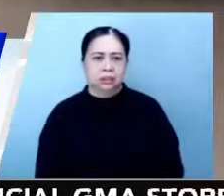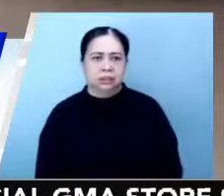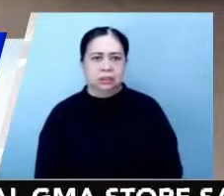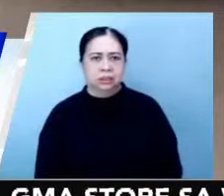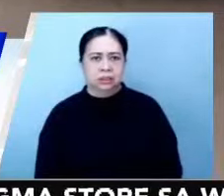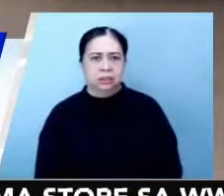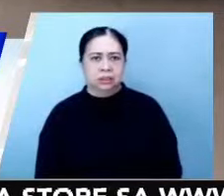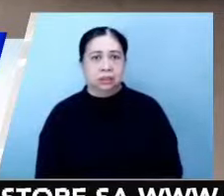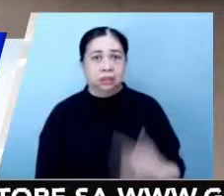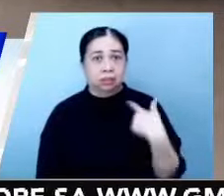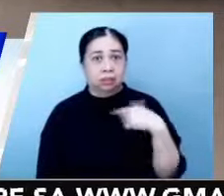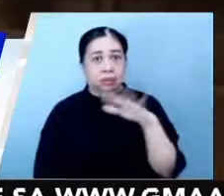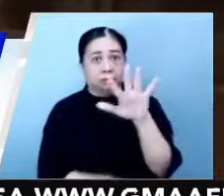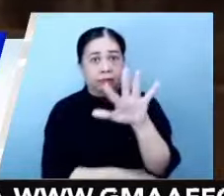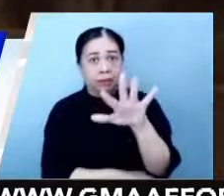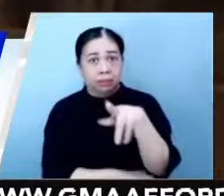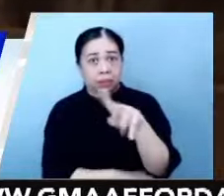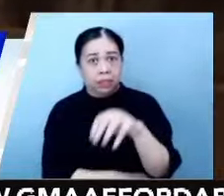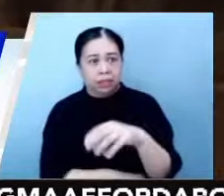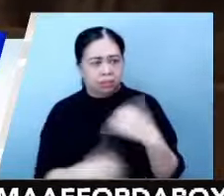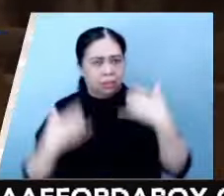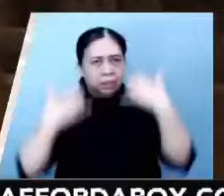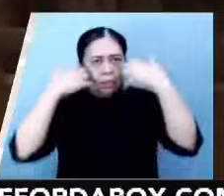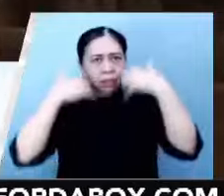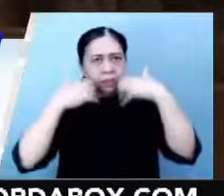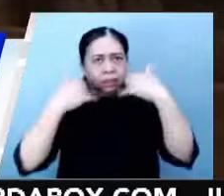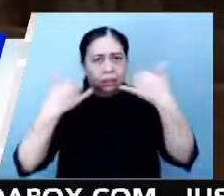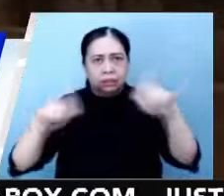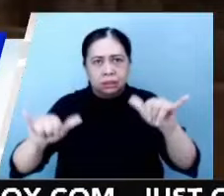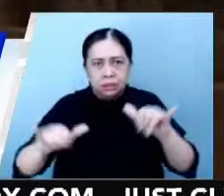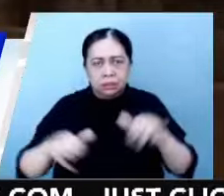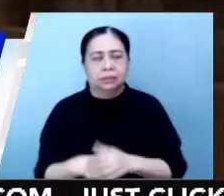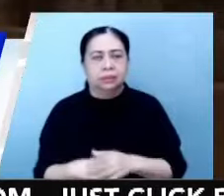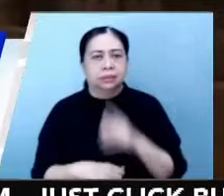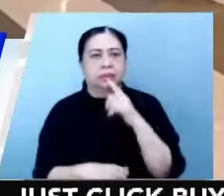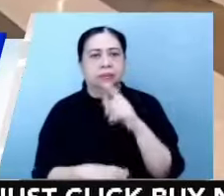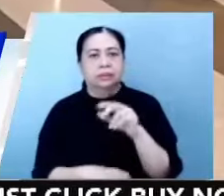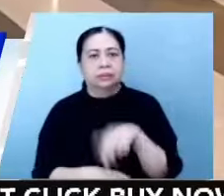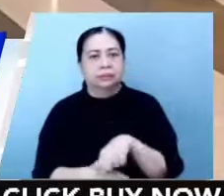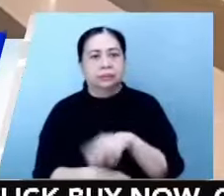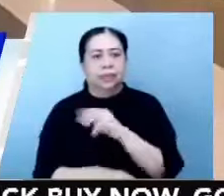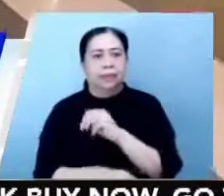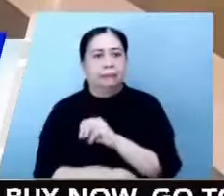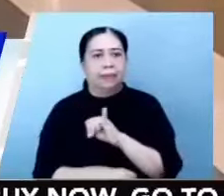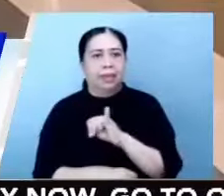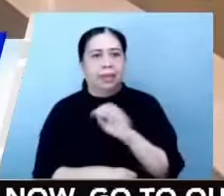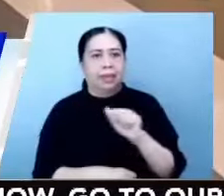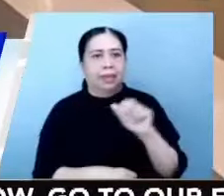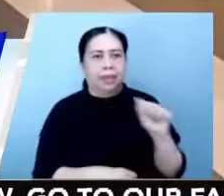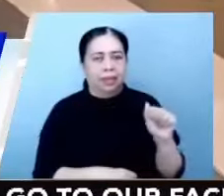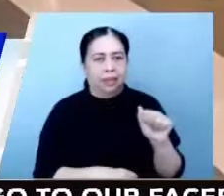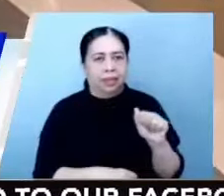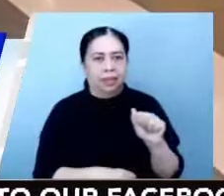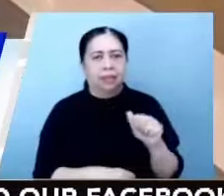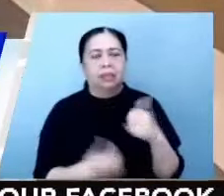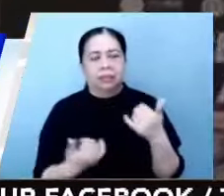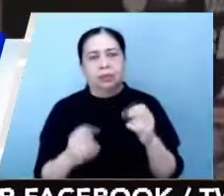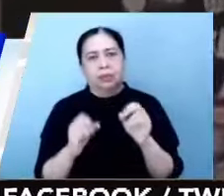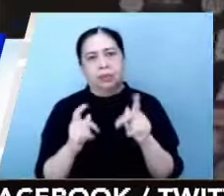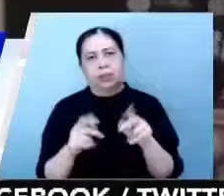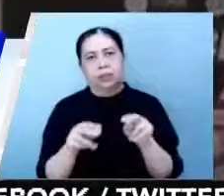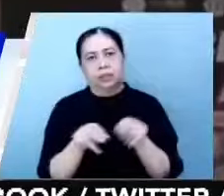mag-alasing ko, mainit pa din. Ayon sa Manila International Airport Authority, normal naman na ang temperatura sa Terminal